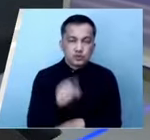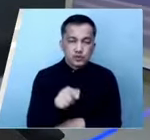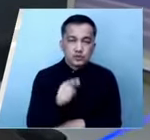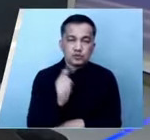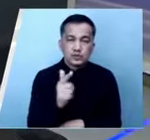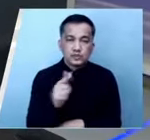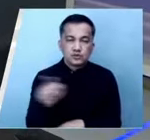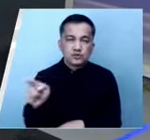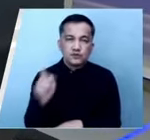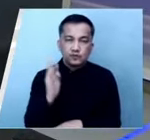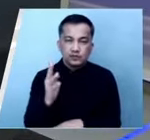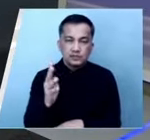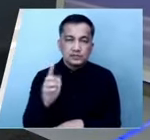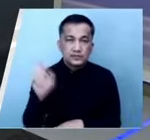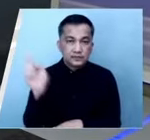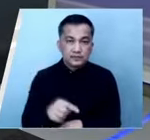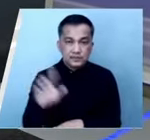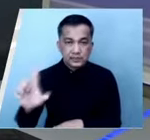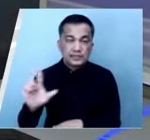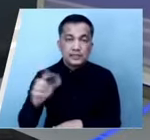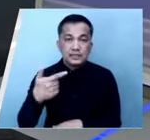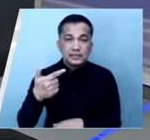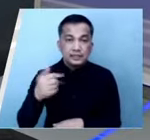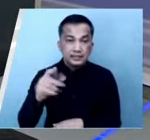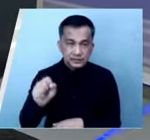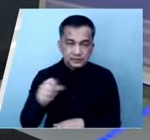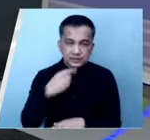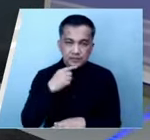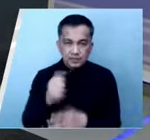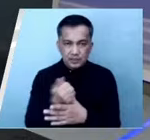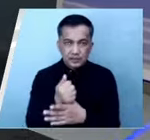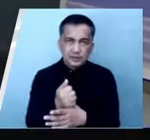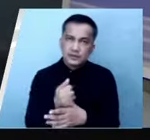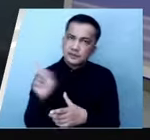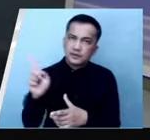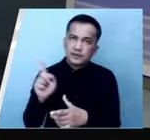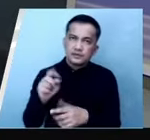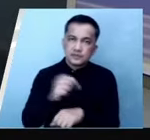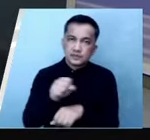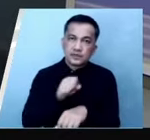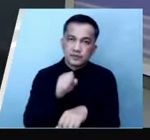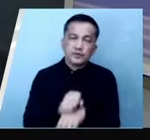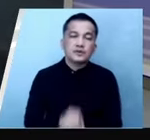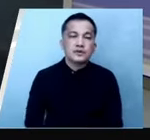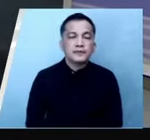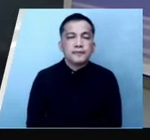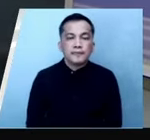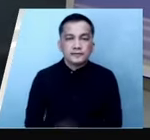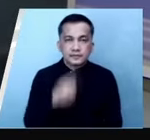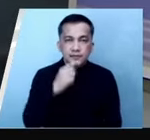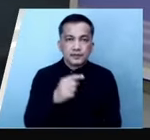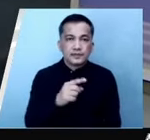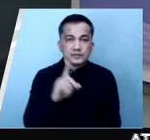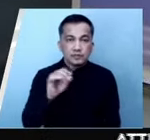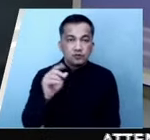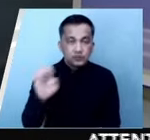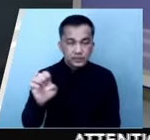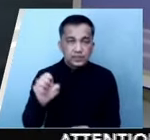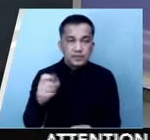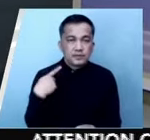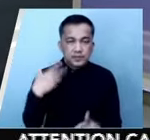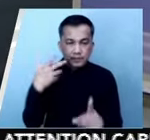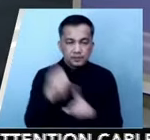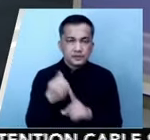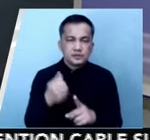gasolina. Base yan sa average ng 5-day trading ng Min of Platts, Singapore. Naunang sinabi ng Energy Department na may epektong tensyon sa